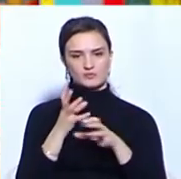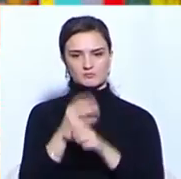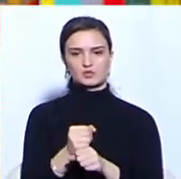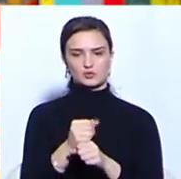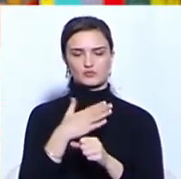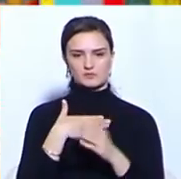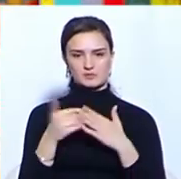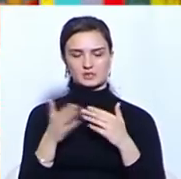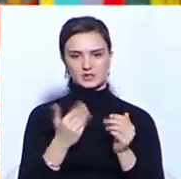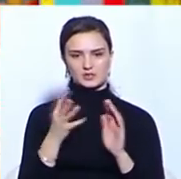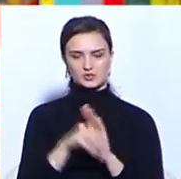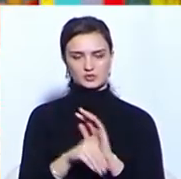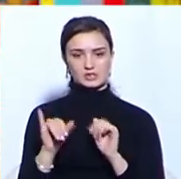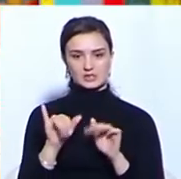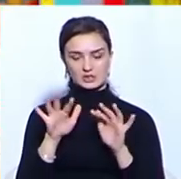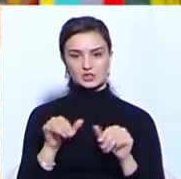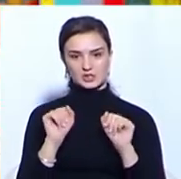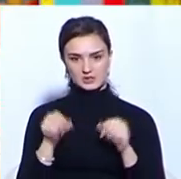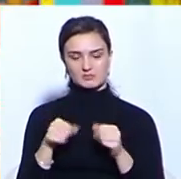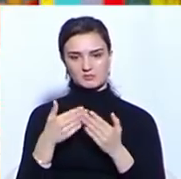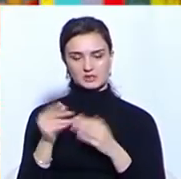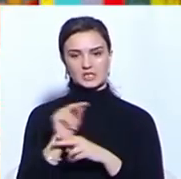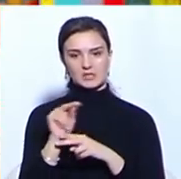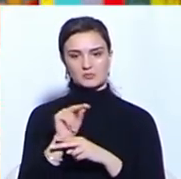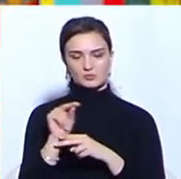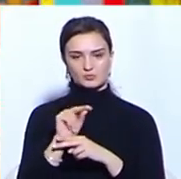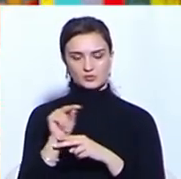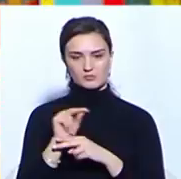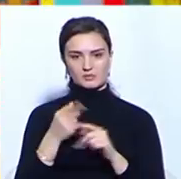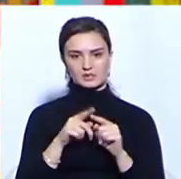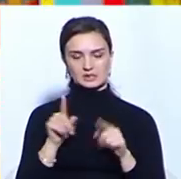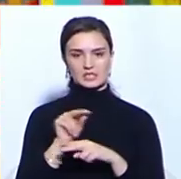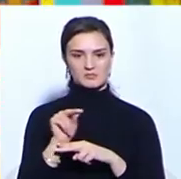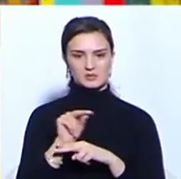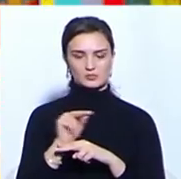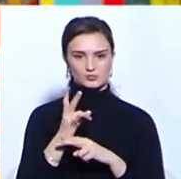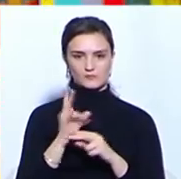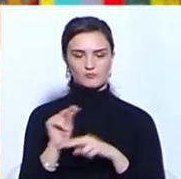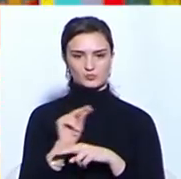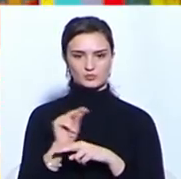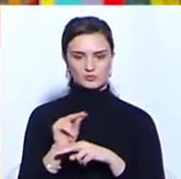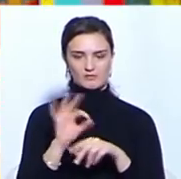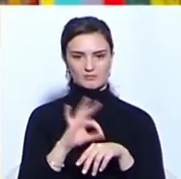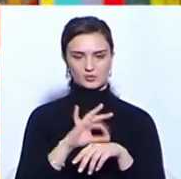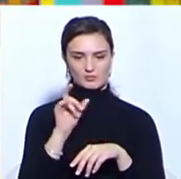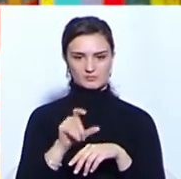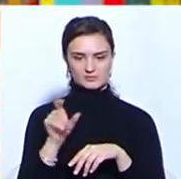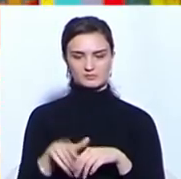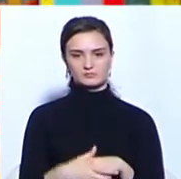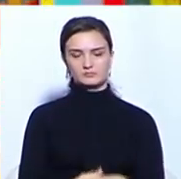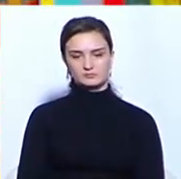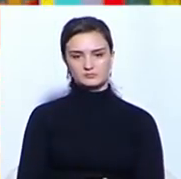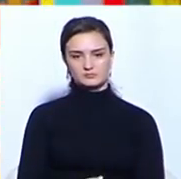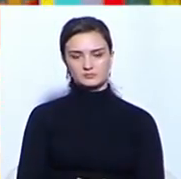შევამციროთ ჩვენს პრაქტიკაში და სადაც შესაძლებელია თქვა თერაპიული მეთოდებით მკურნალობა, იქ თერაპიული მეთოდებით უნდა მკურნალოთ ავადმყოფებს.